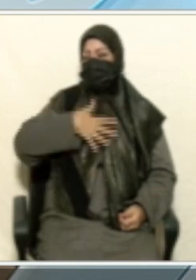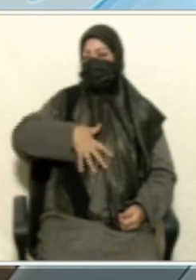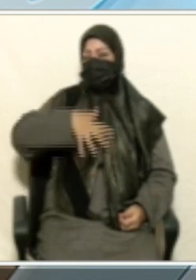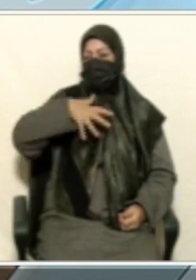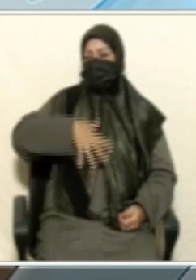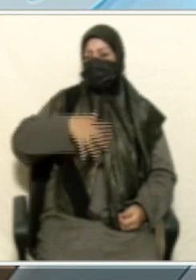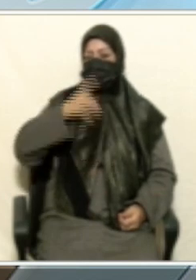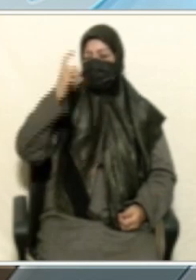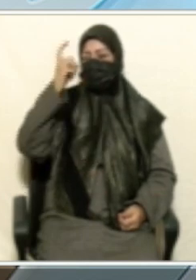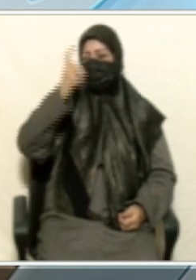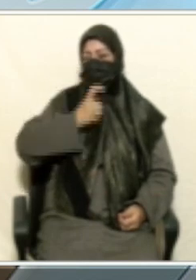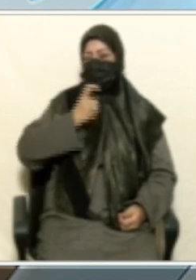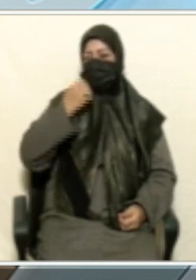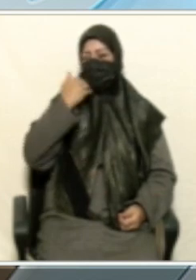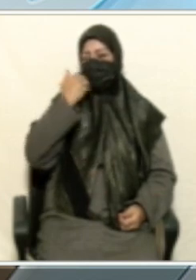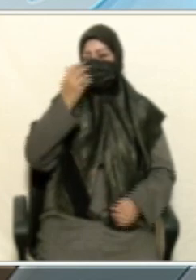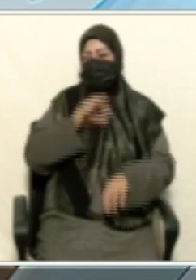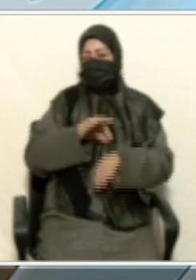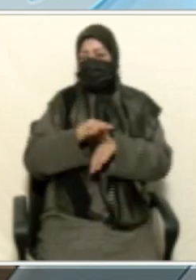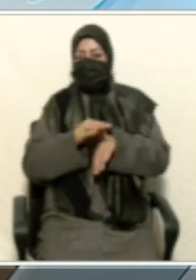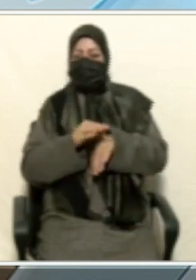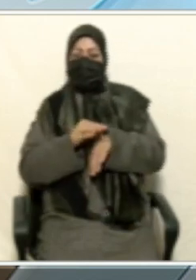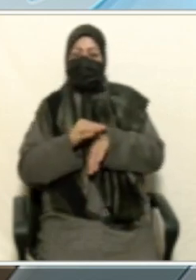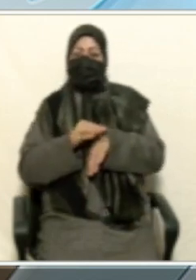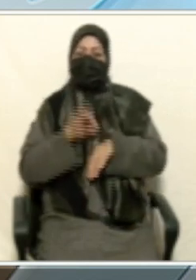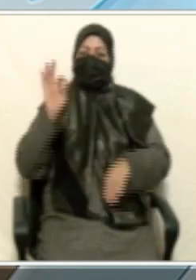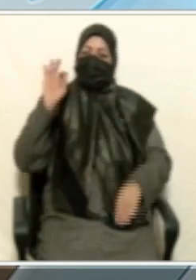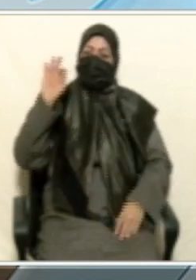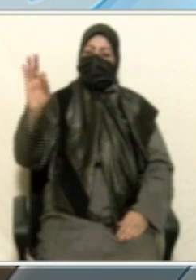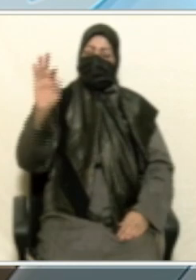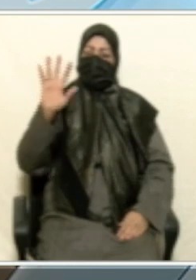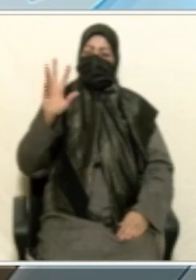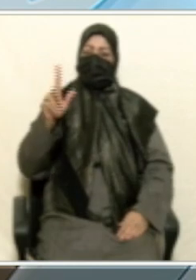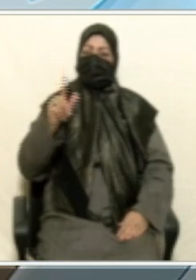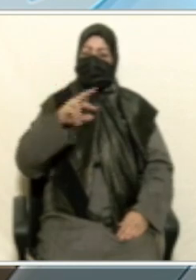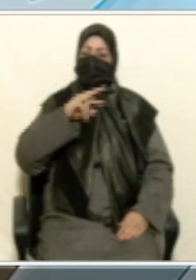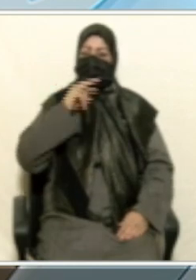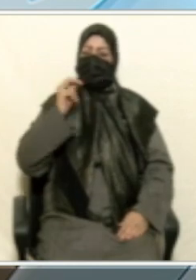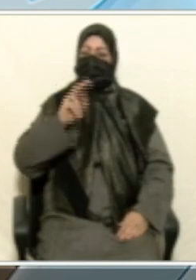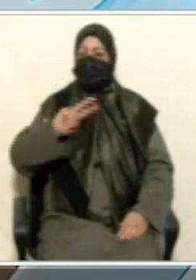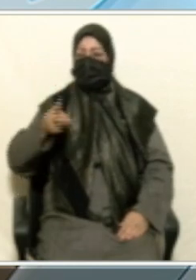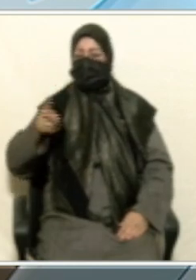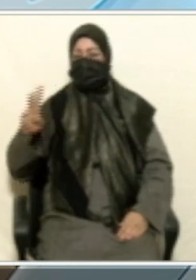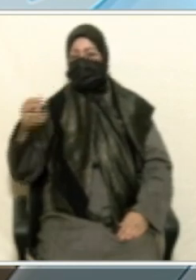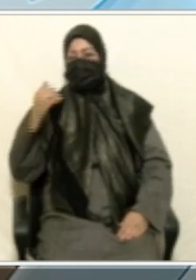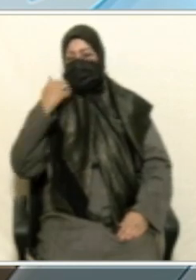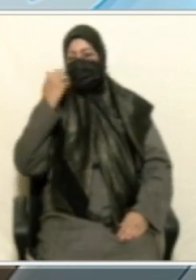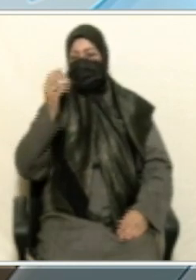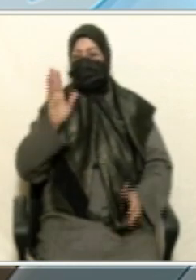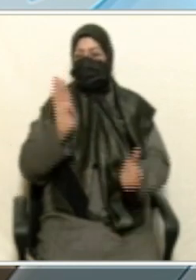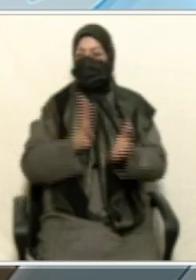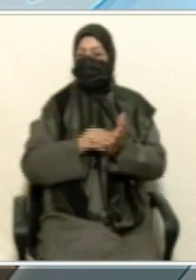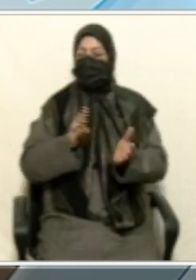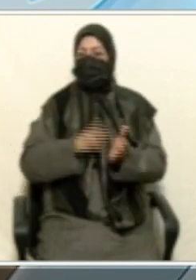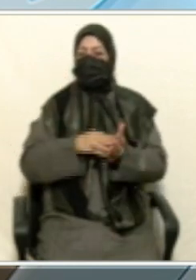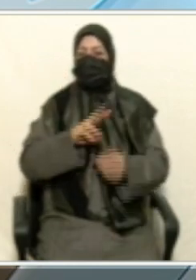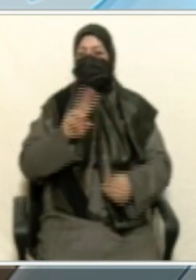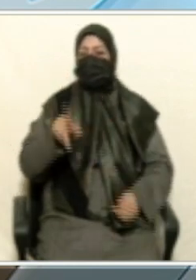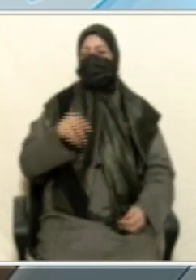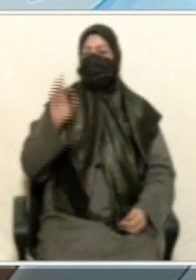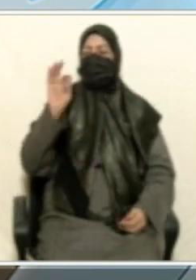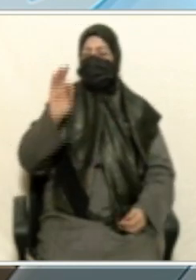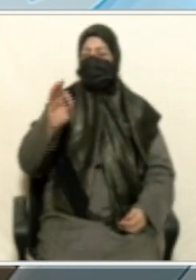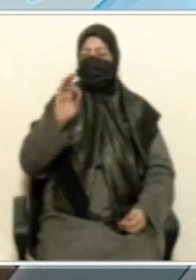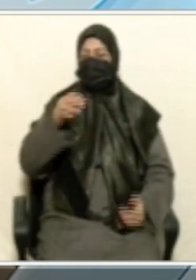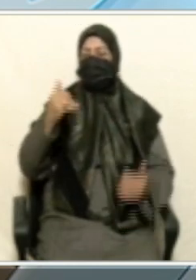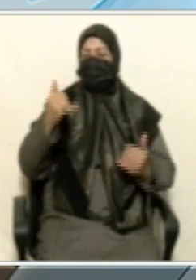أو أن تتهمه بالزنا، أو أن تتهمه بالسحر، وهو كثيرا ما يحصل في هذه الأيام، أن تتهمه بأنه ساحر،